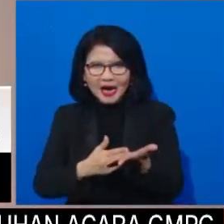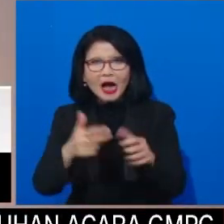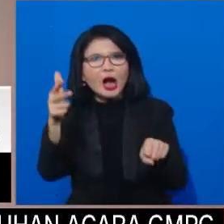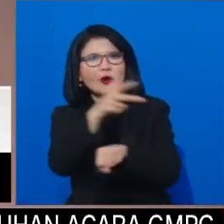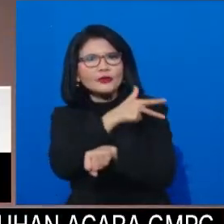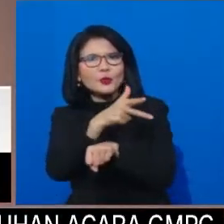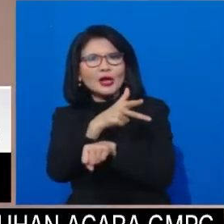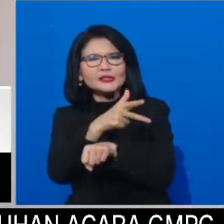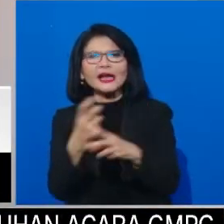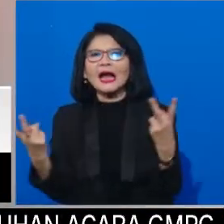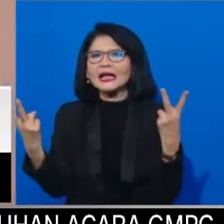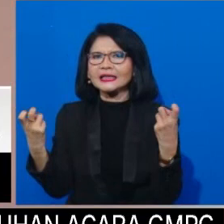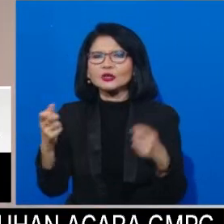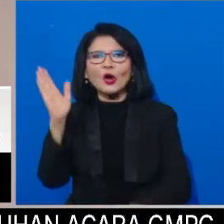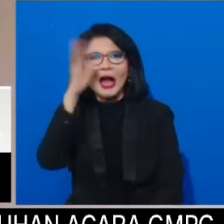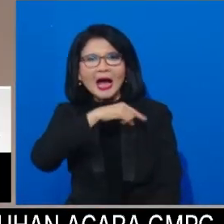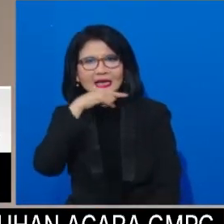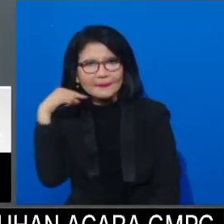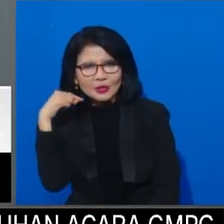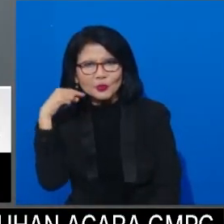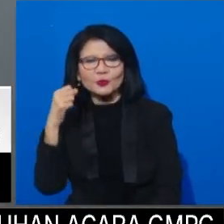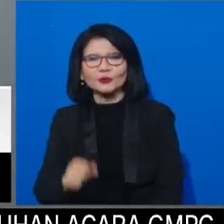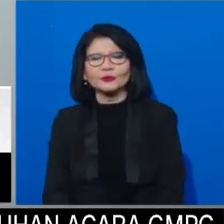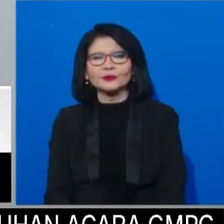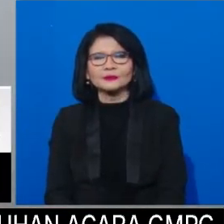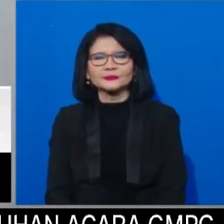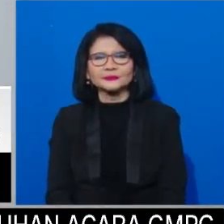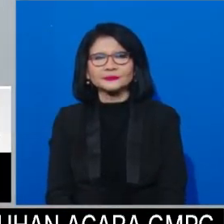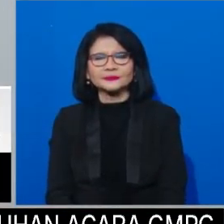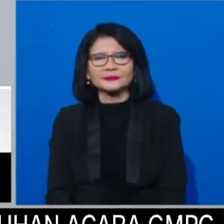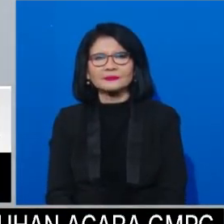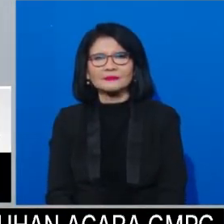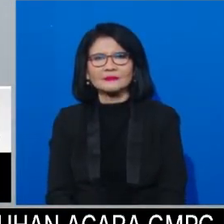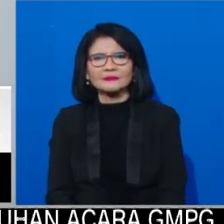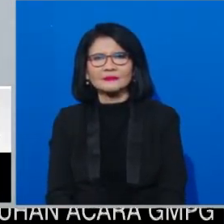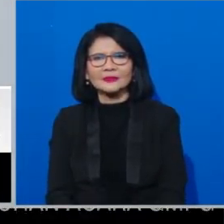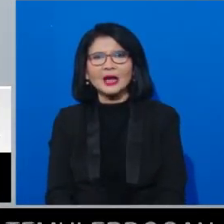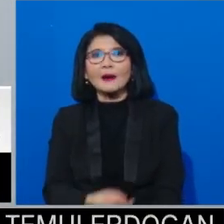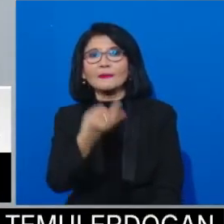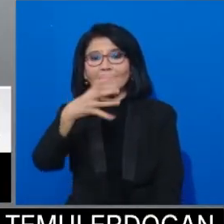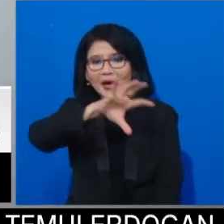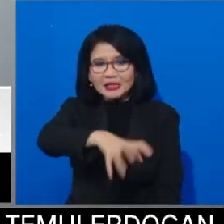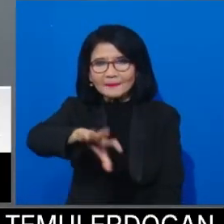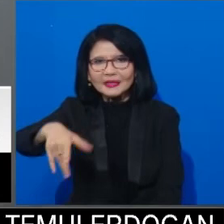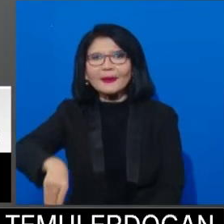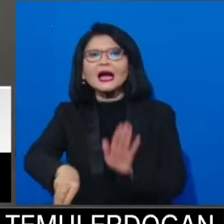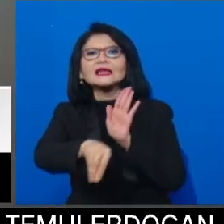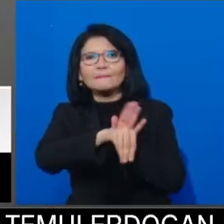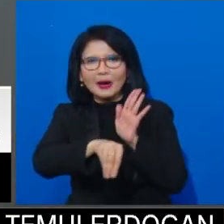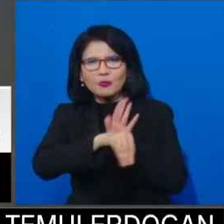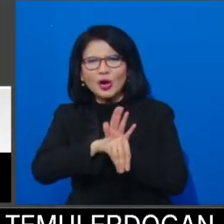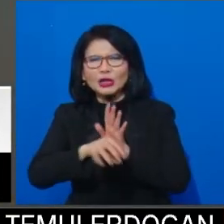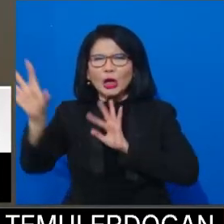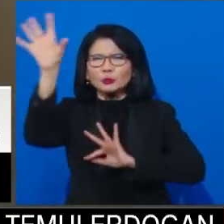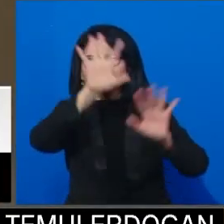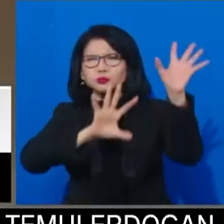TikTok Andre K pada Minggu 23 Juli 2023. Menurutnya, sejumlah lokasi di Papua memang dilanda cuaca